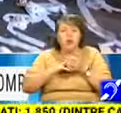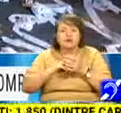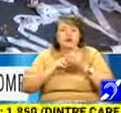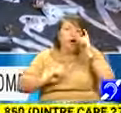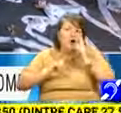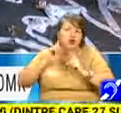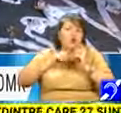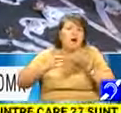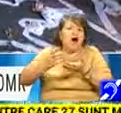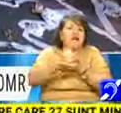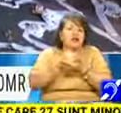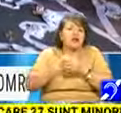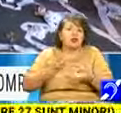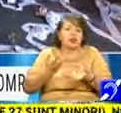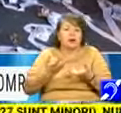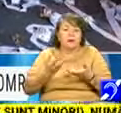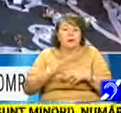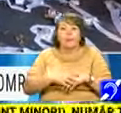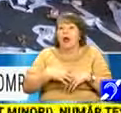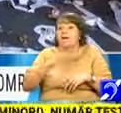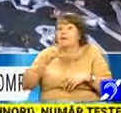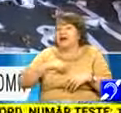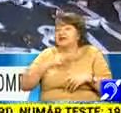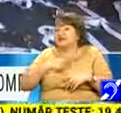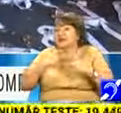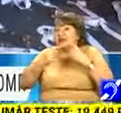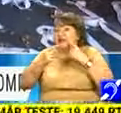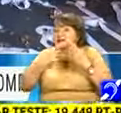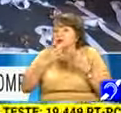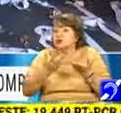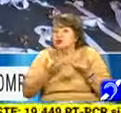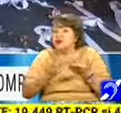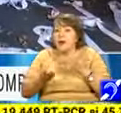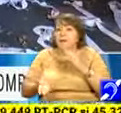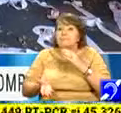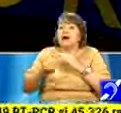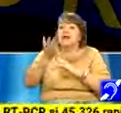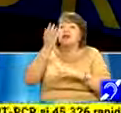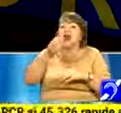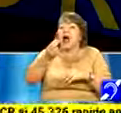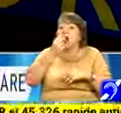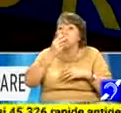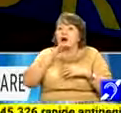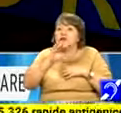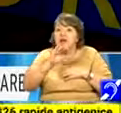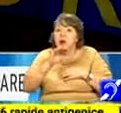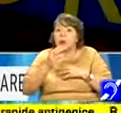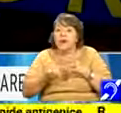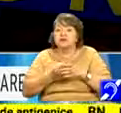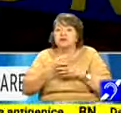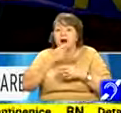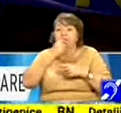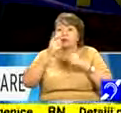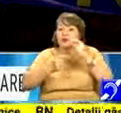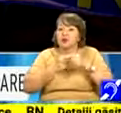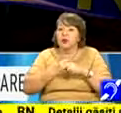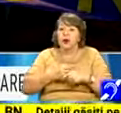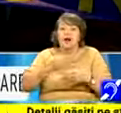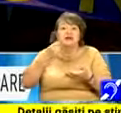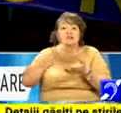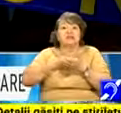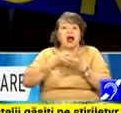Mai sunt discuții legate de mărirea, creșterea alocațiilor începând cu anul viitor, de problema